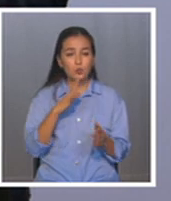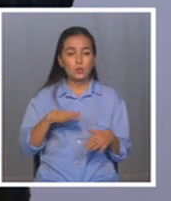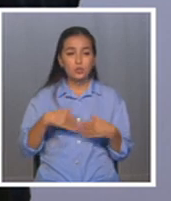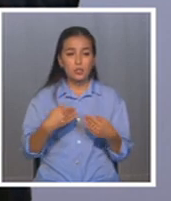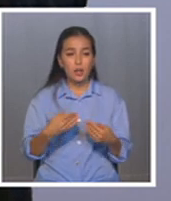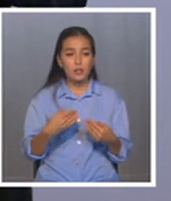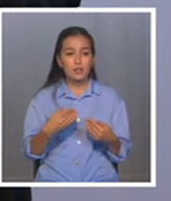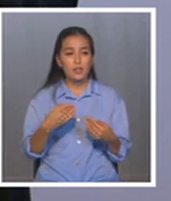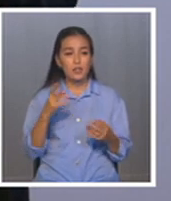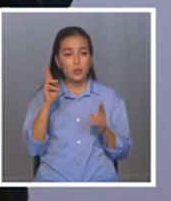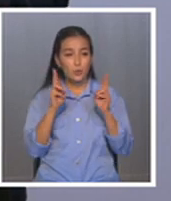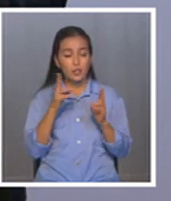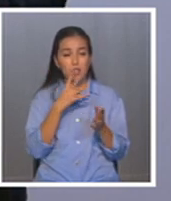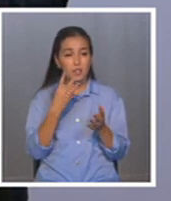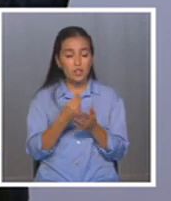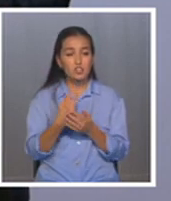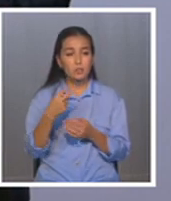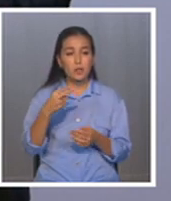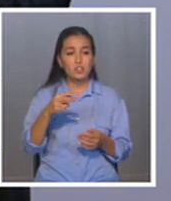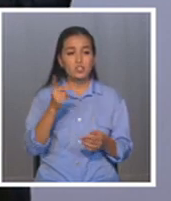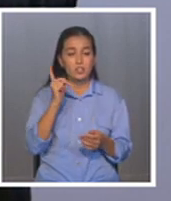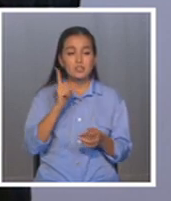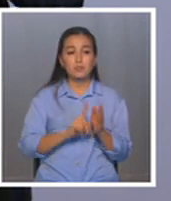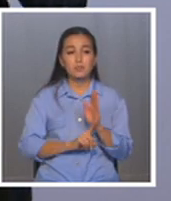теориялары 20-шы ғасырдың басында